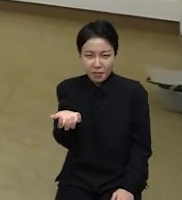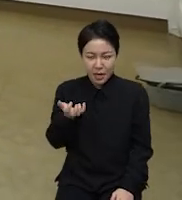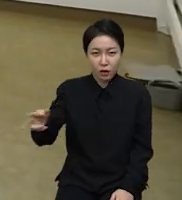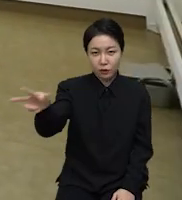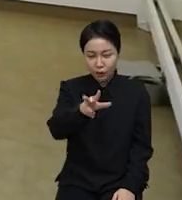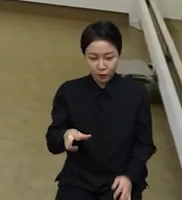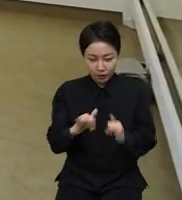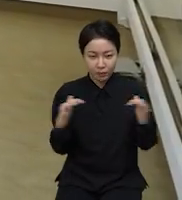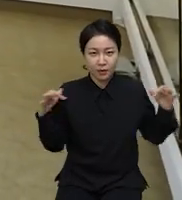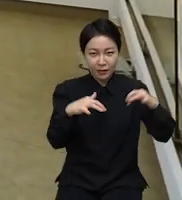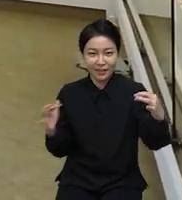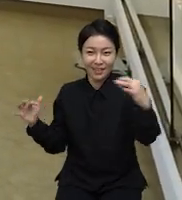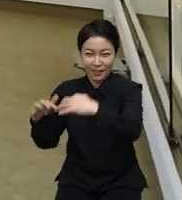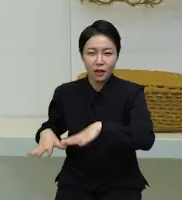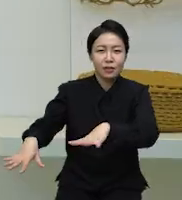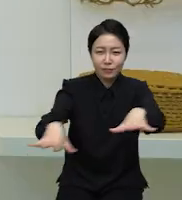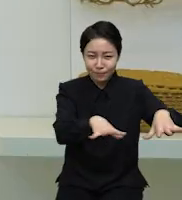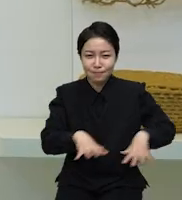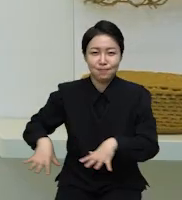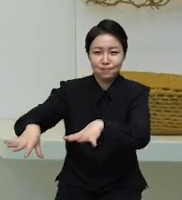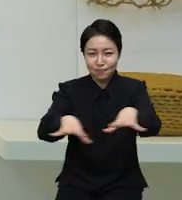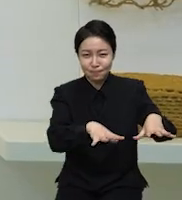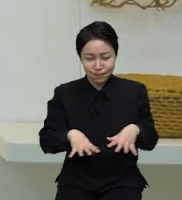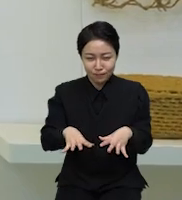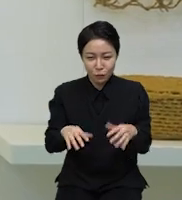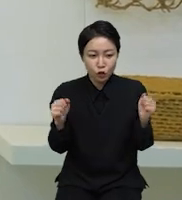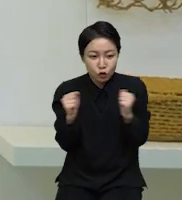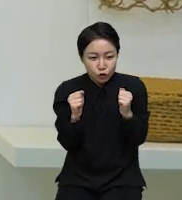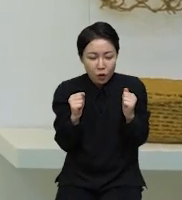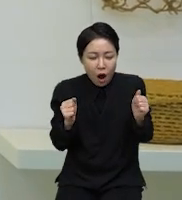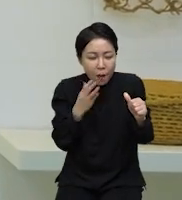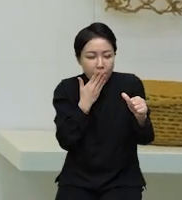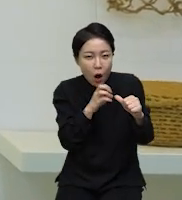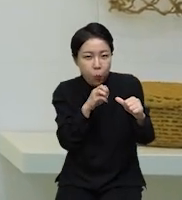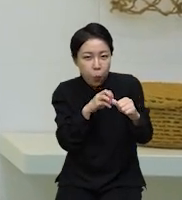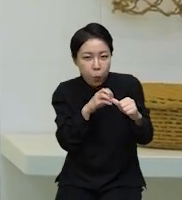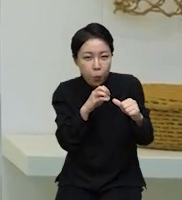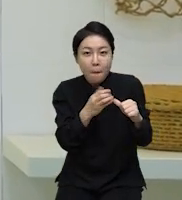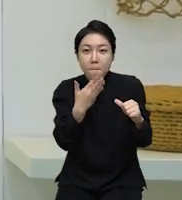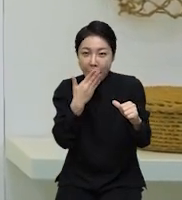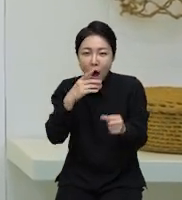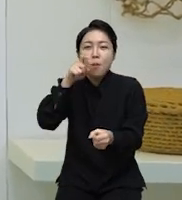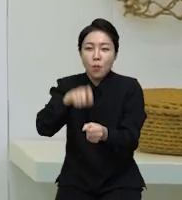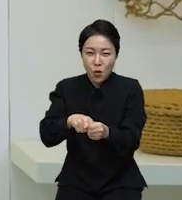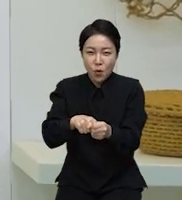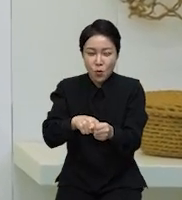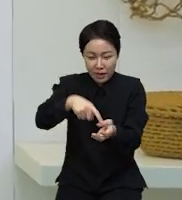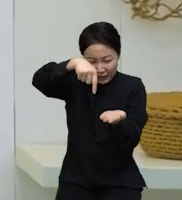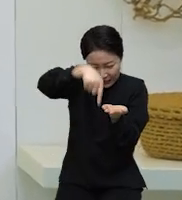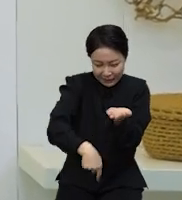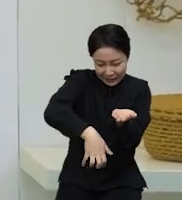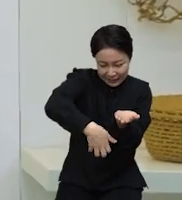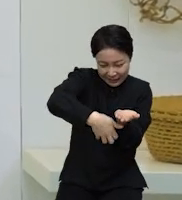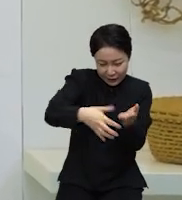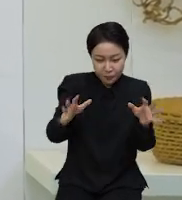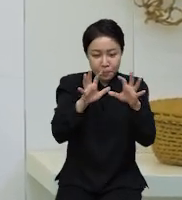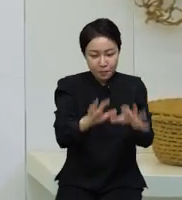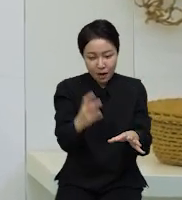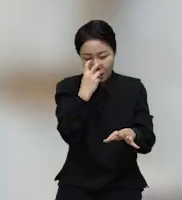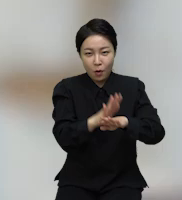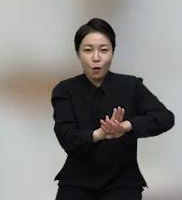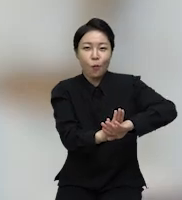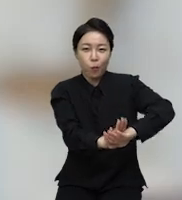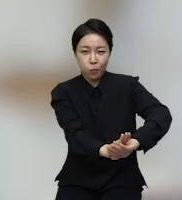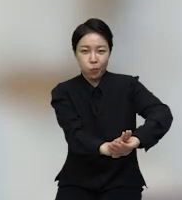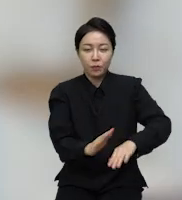김장은 겨울의 반향식이라 하여 어느 지역, 어느 가정에서나 필수 행사였는데 이때 담근 김장김치는 겨울 내내